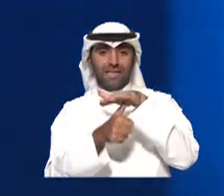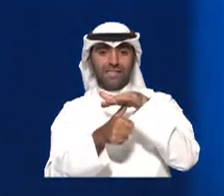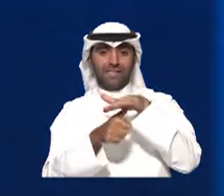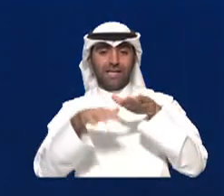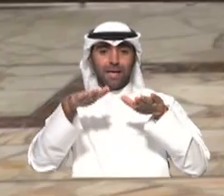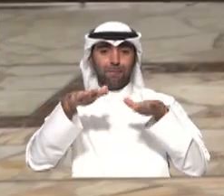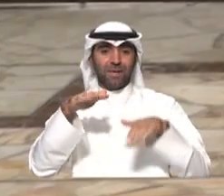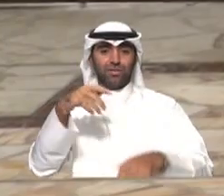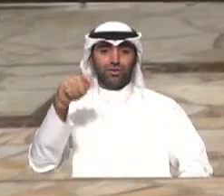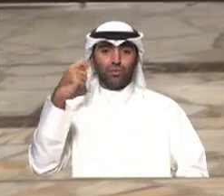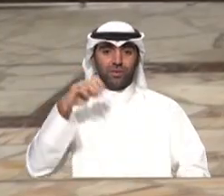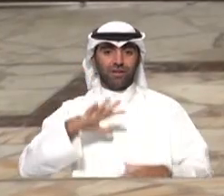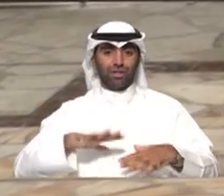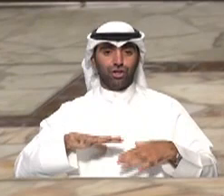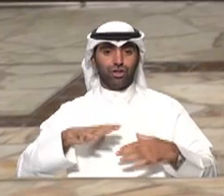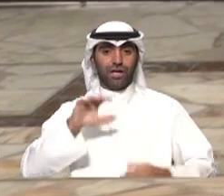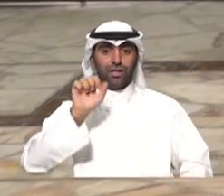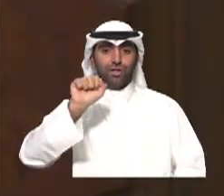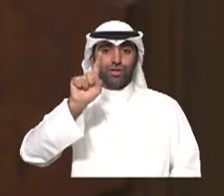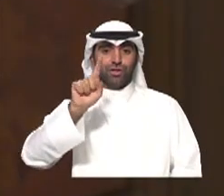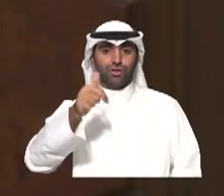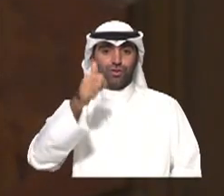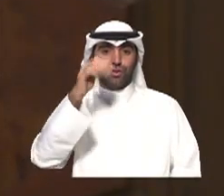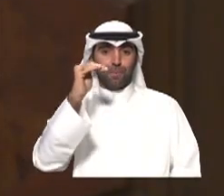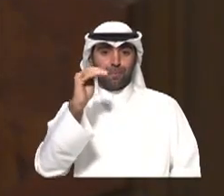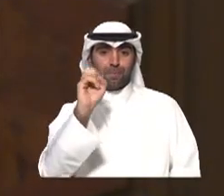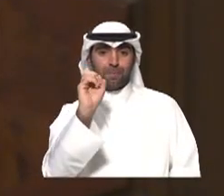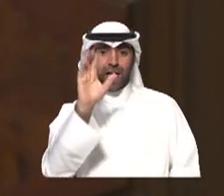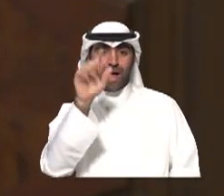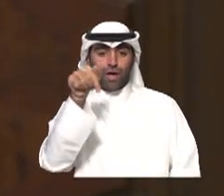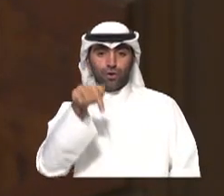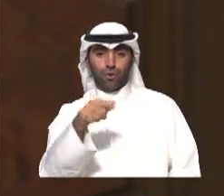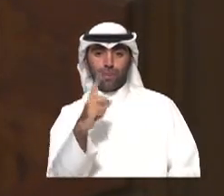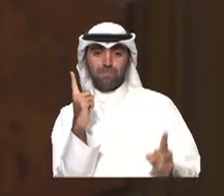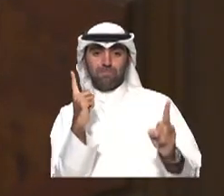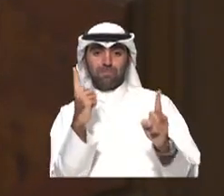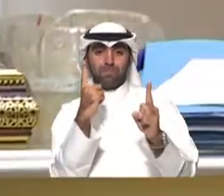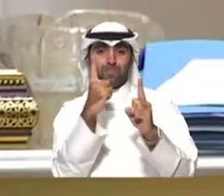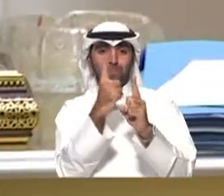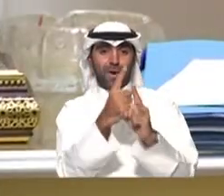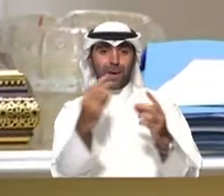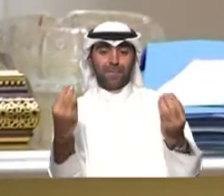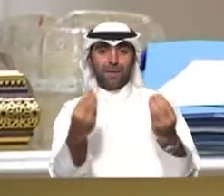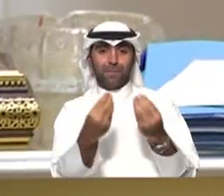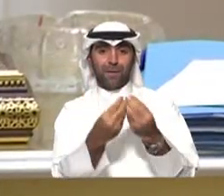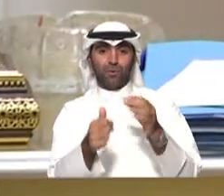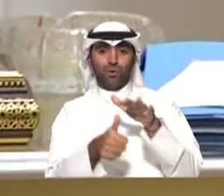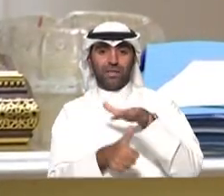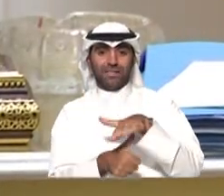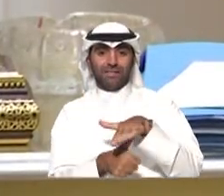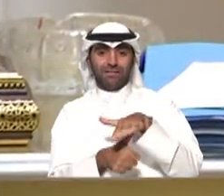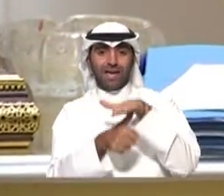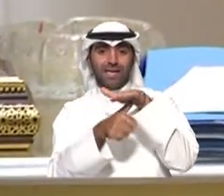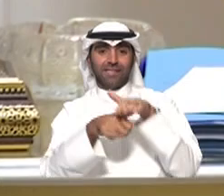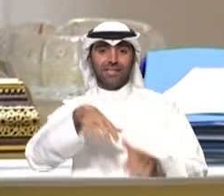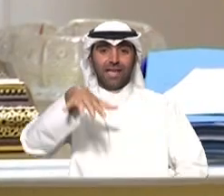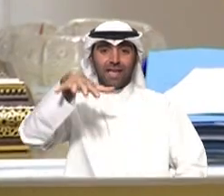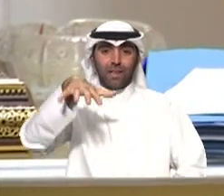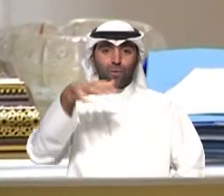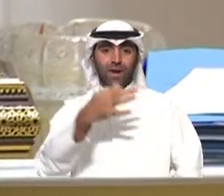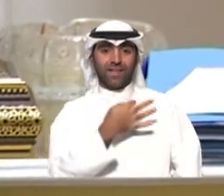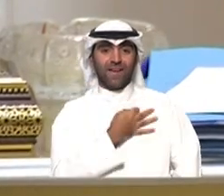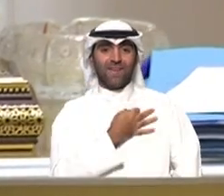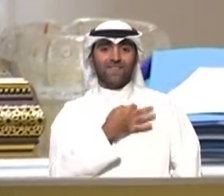رئيس مجلس الوزراء اليوم مع فخامة رئيس جمهورية فرنسا الصديقة إيمانويل ماكرون على هامش مؤتمر بغداد للتعاون